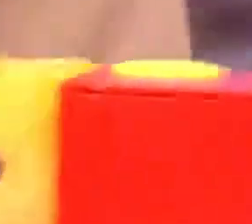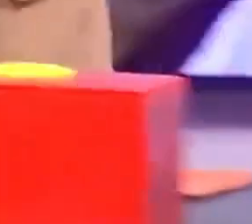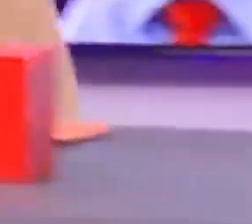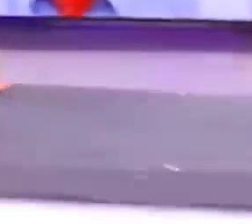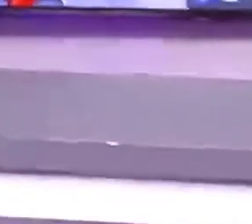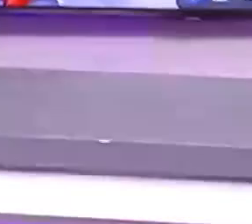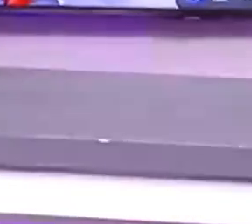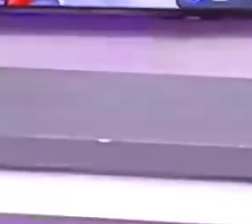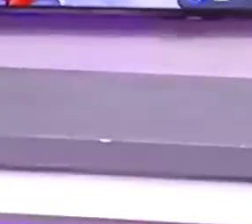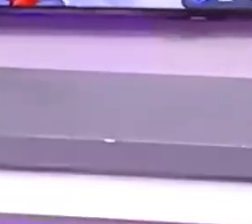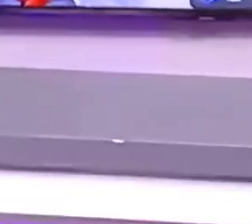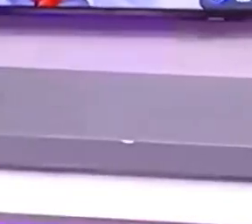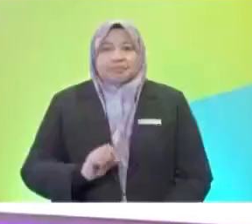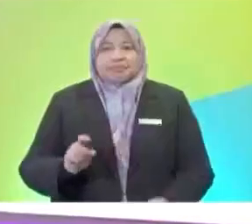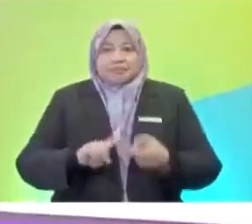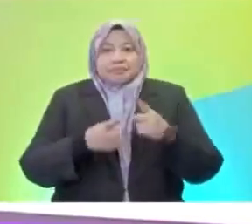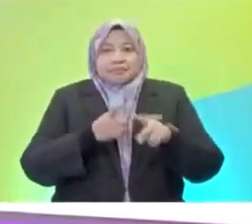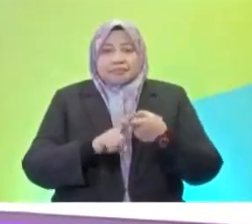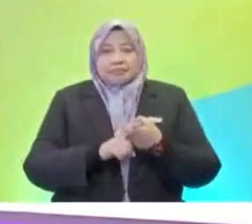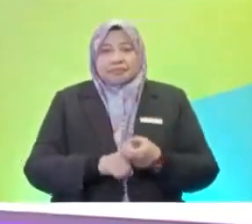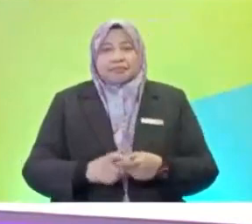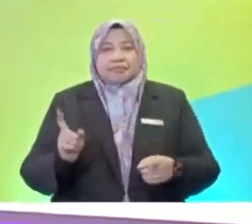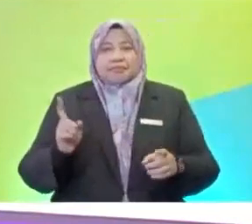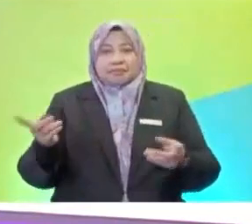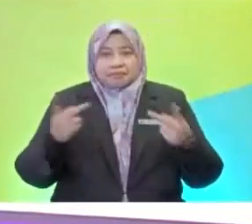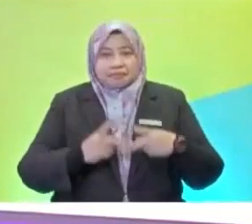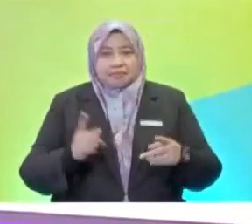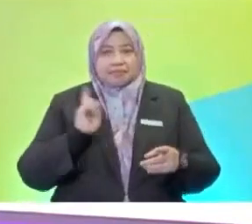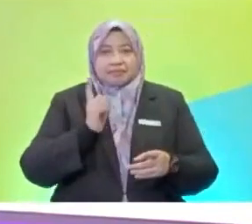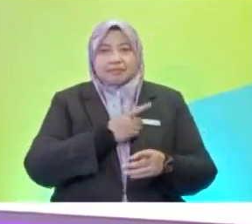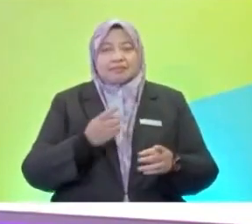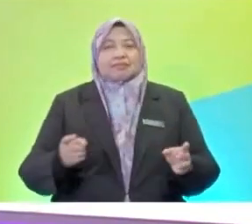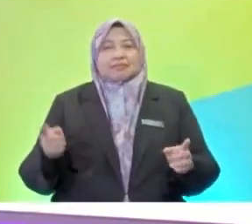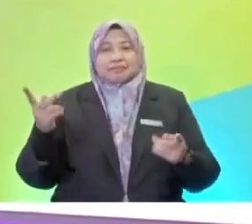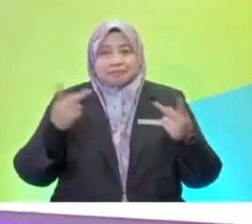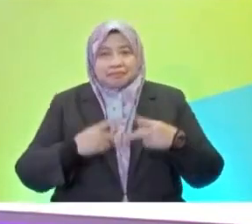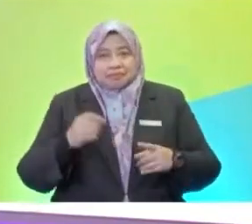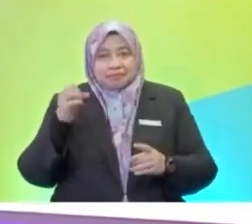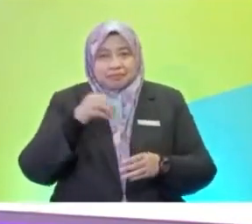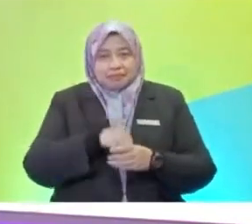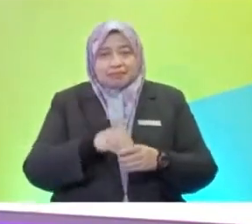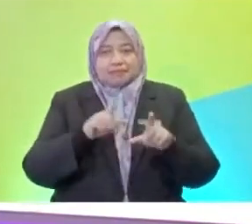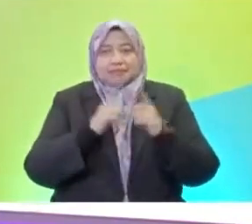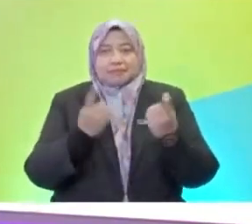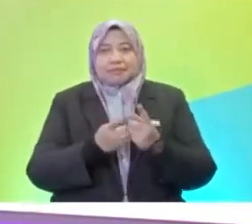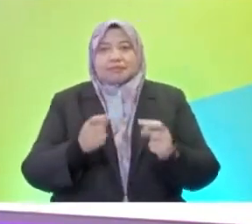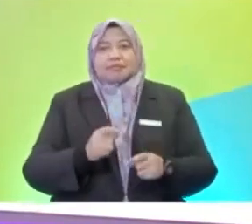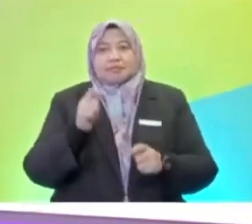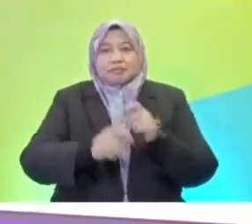Hai kawan-kawan kembali kita dalam salat tahap 1 dididik TV